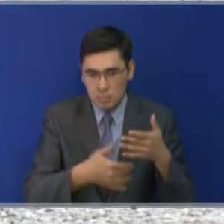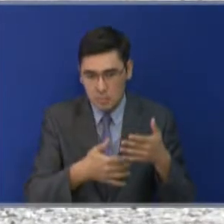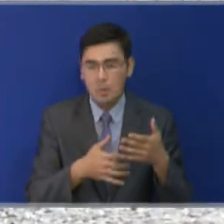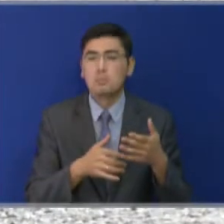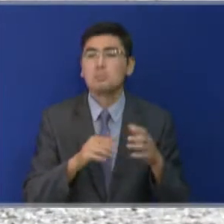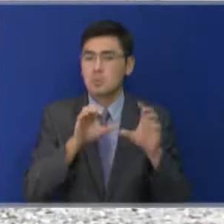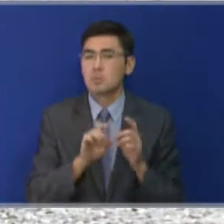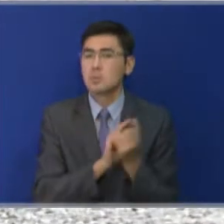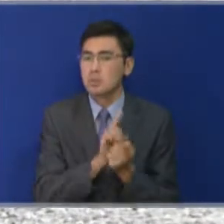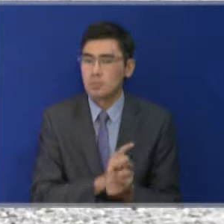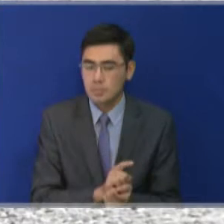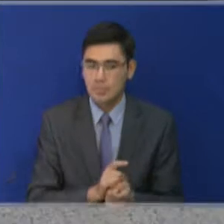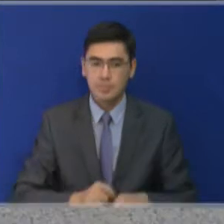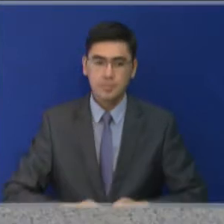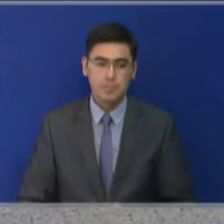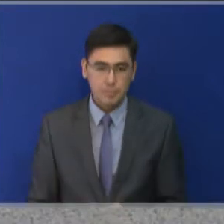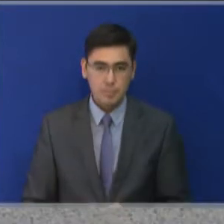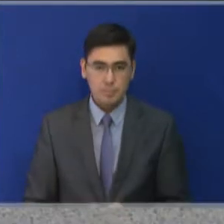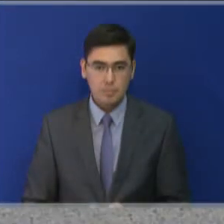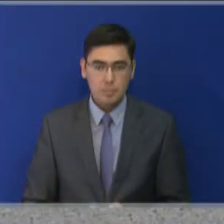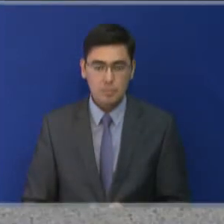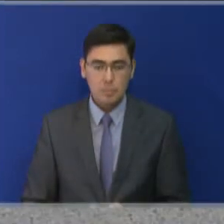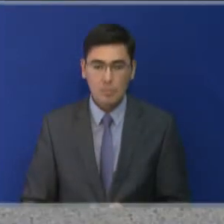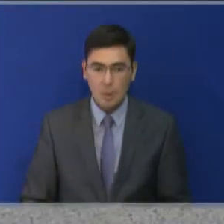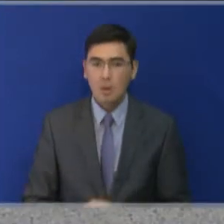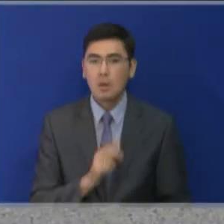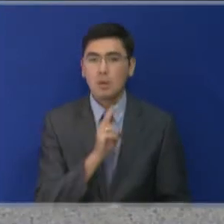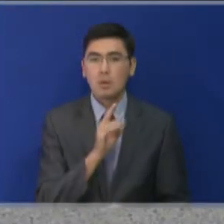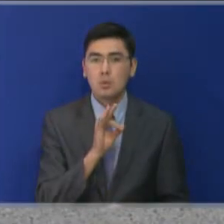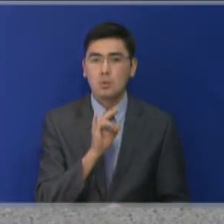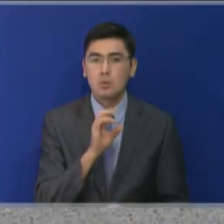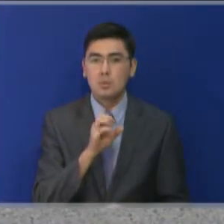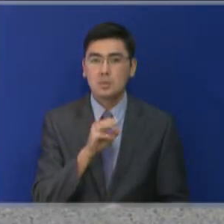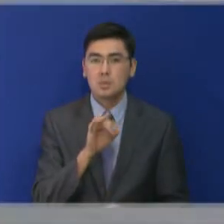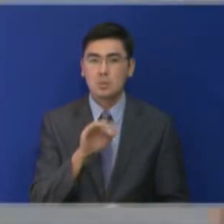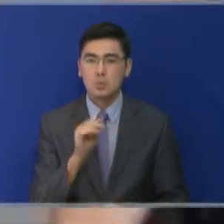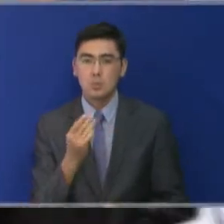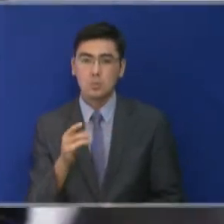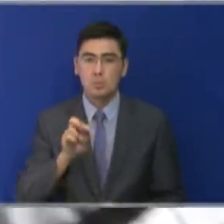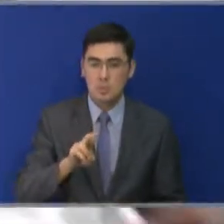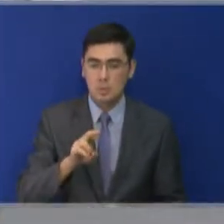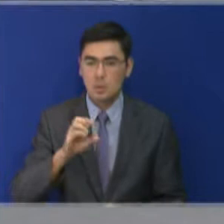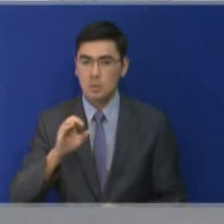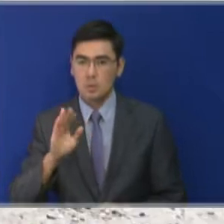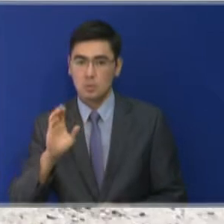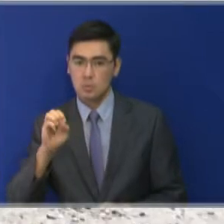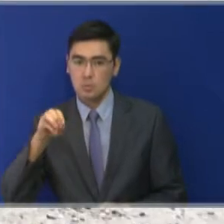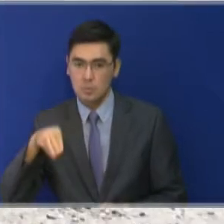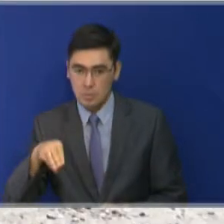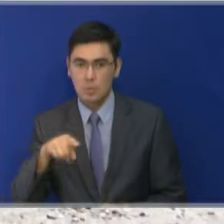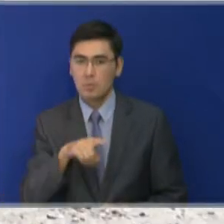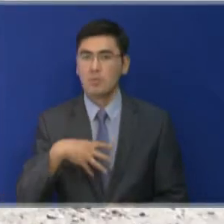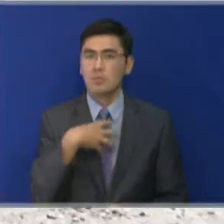Негізгі заң ережелерін жүзеге асыруда конституциялық кеңес маңызды рөл атқарады. Өйткені Қазақстан Республикасында конституцияның